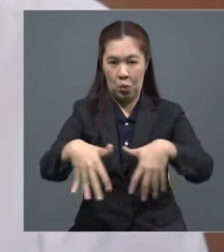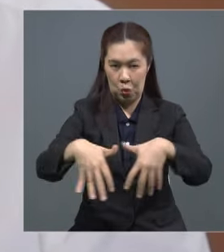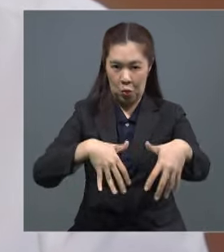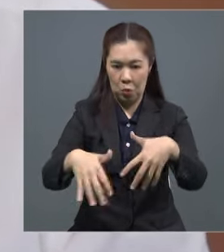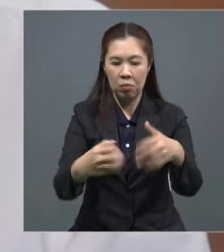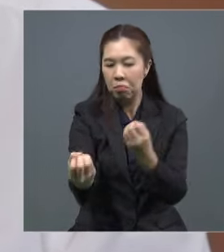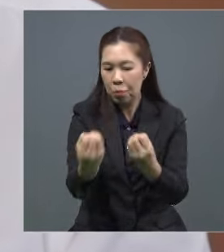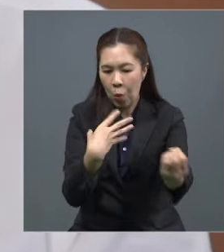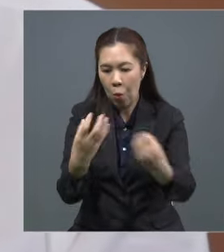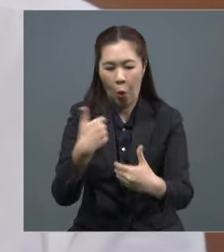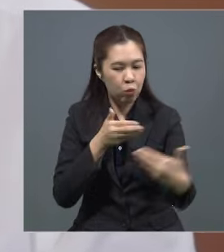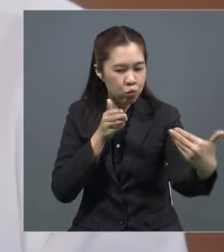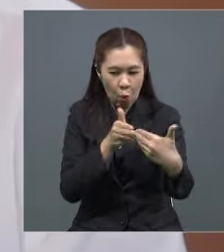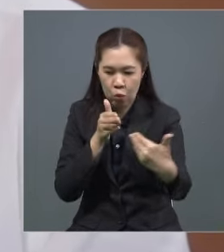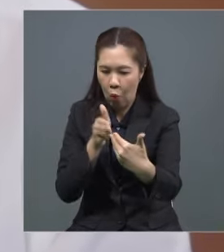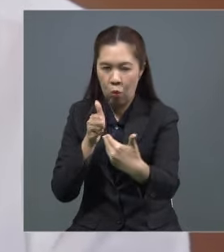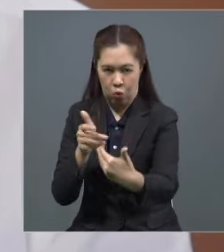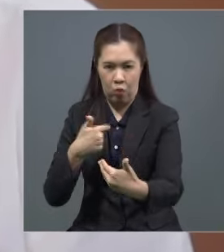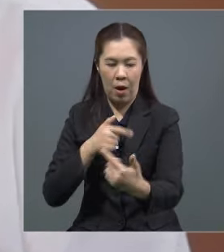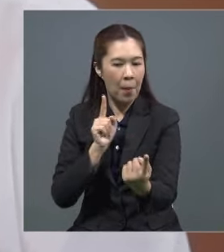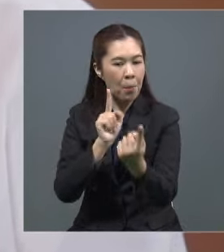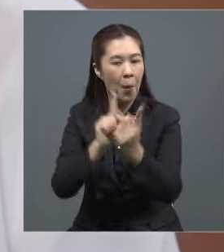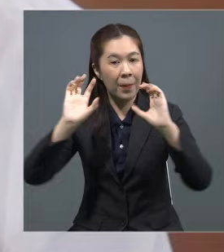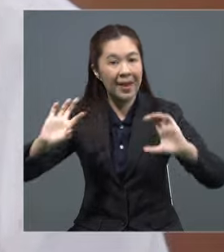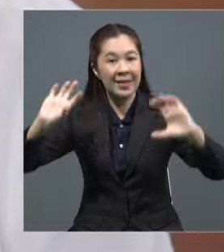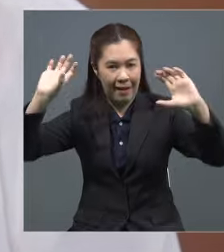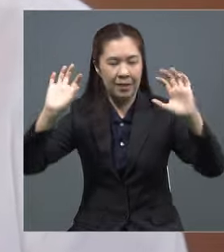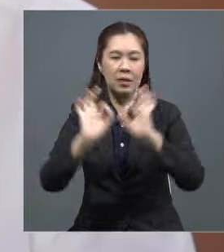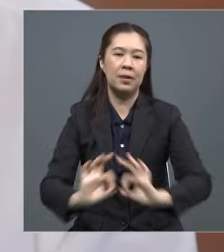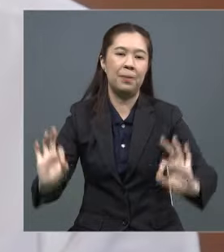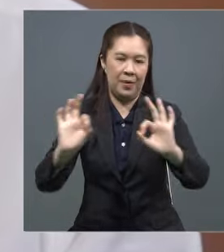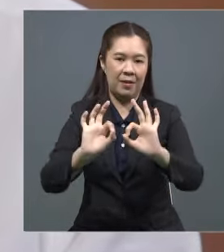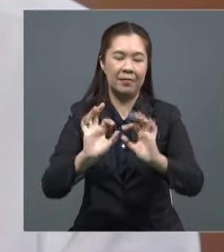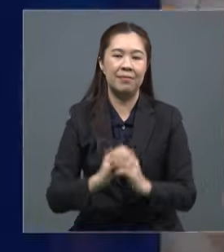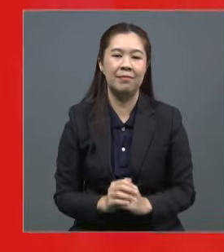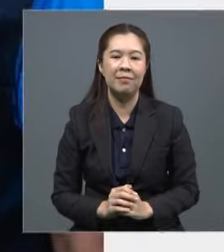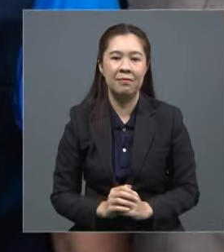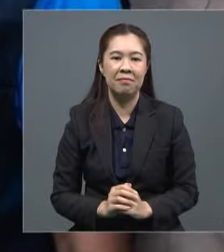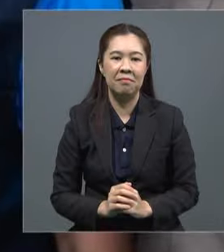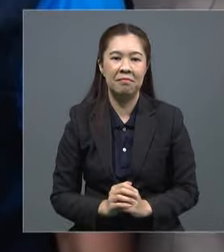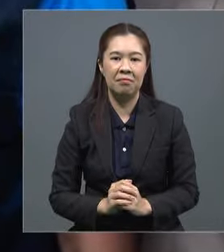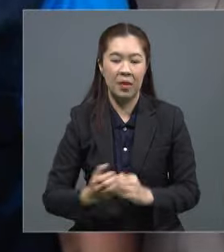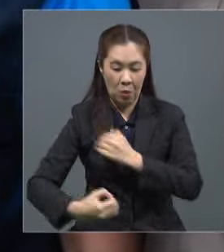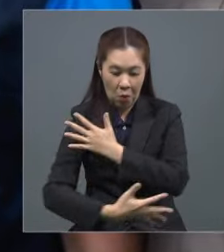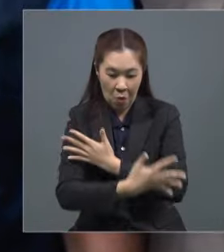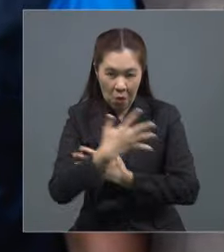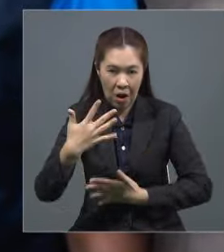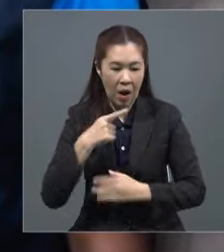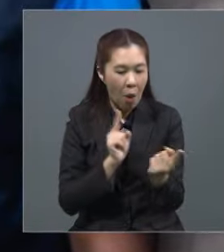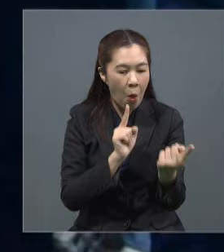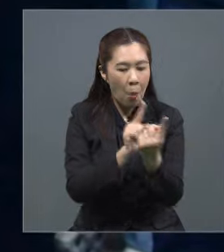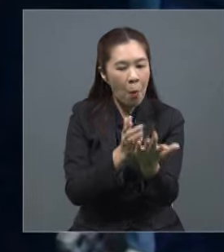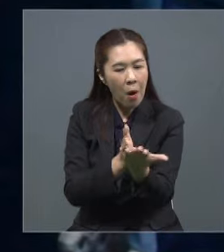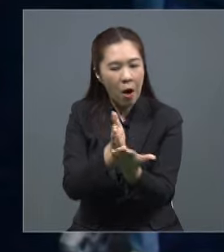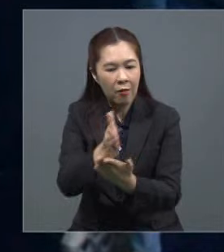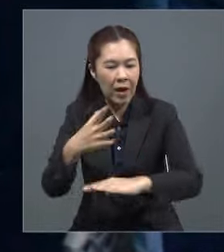สกรีนเลยนะครับการได้พบปะข้าราชการอืก็เป็นเรื่องที่สำคัญเพราะว่าไม่งั้นโอกาสที่จะพบข้าราชการฝ่ายการปก